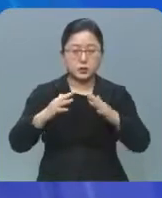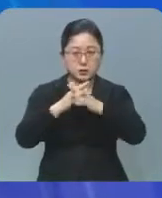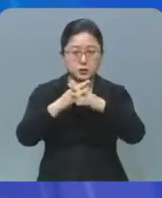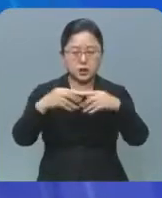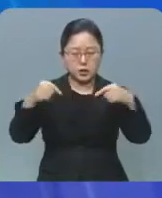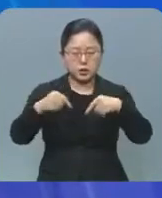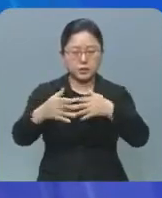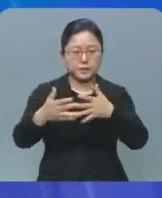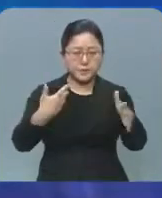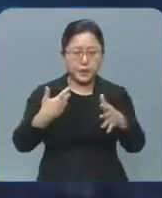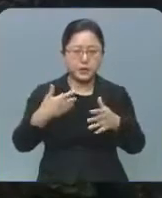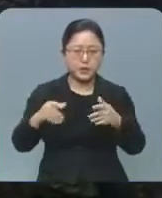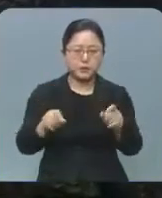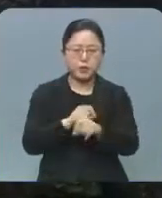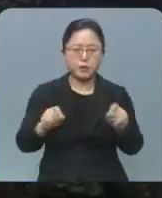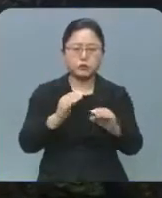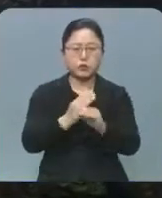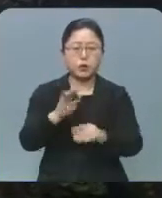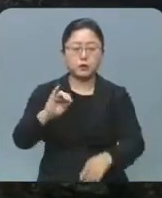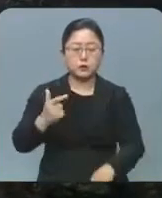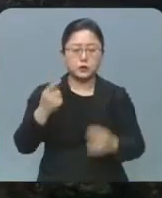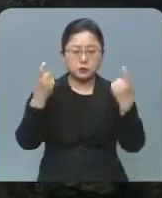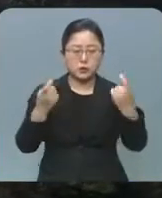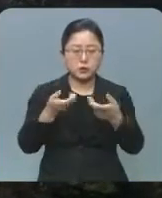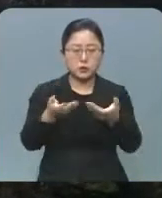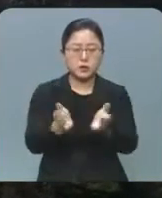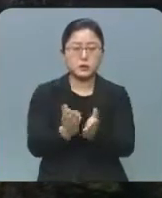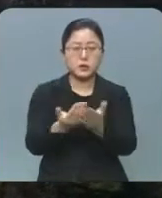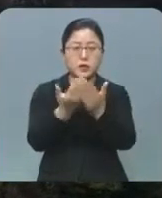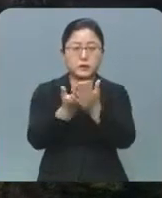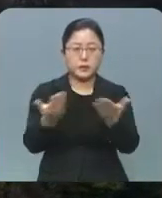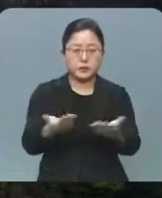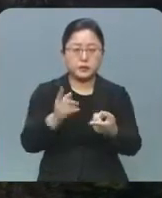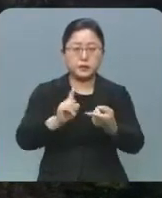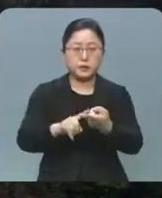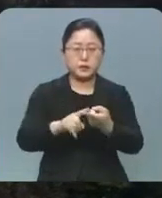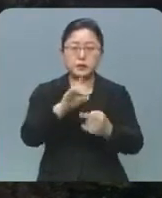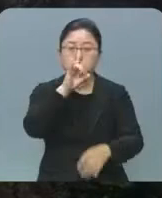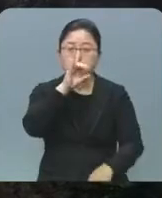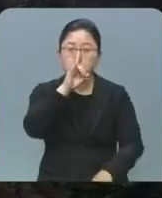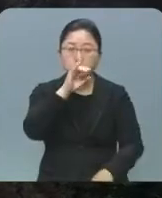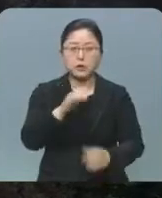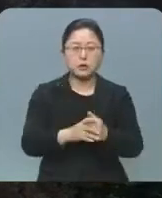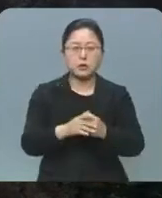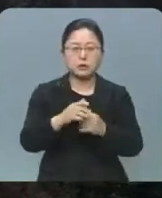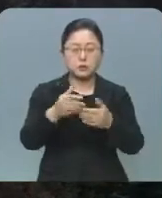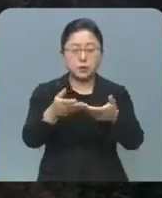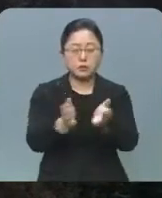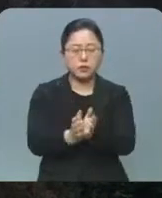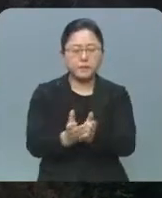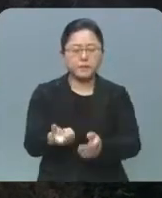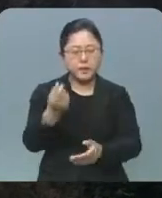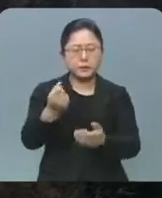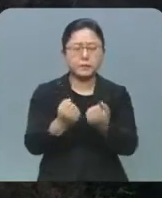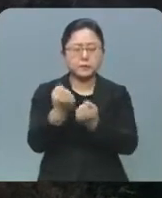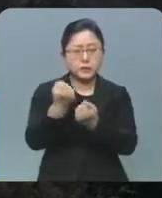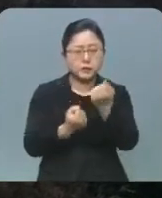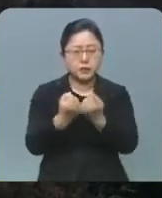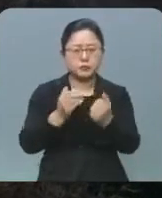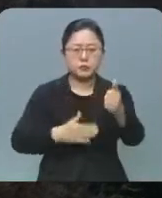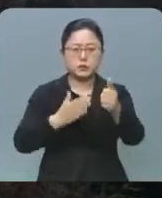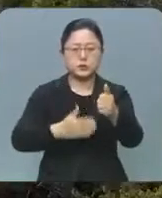협상 결렬로 인해 표류하고 있는 어등산 관광단지 개발 사업에 대해 중앙부처의 유권 해석을 통한 조속한 협상을